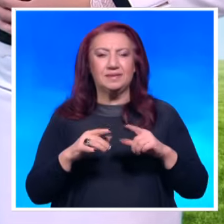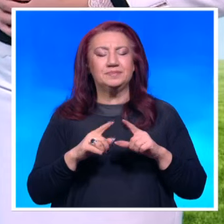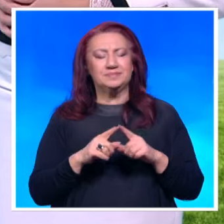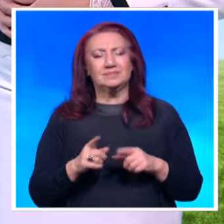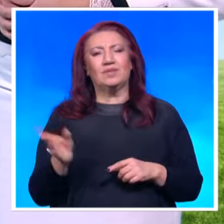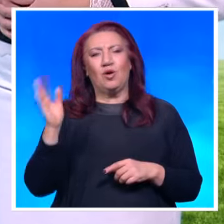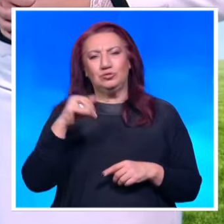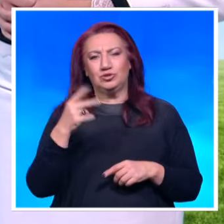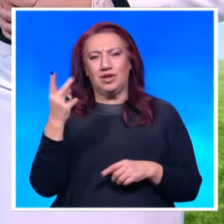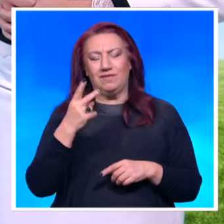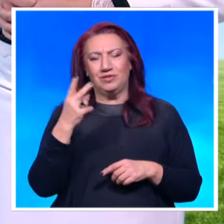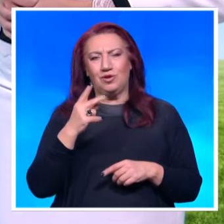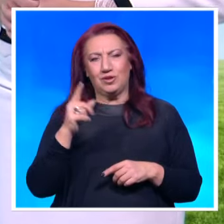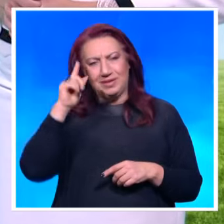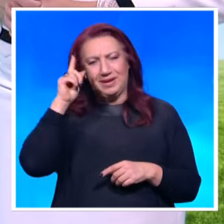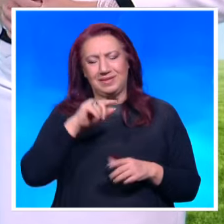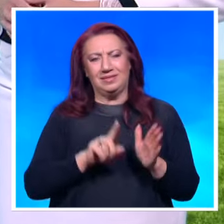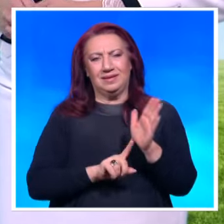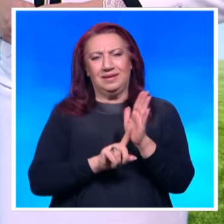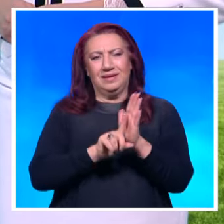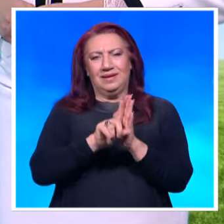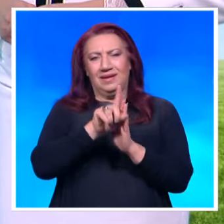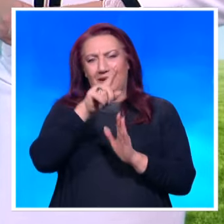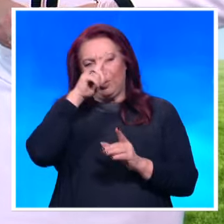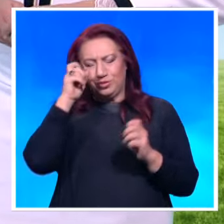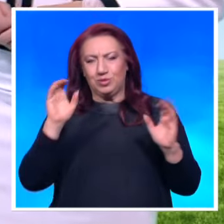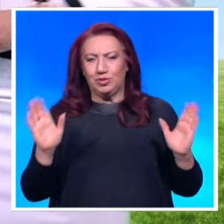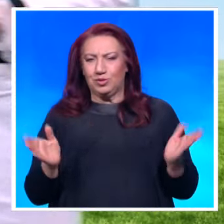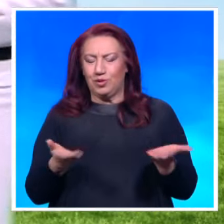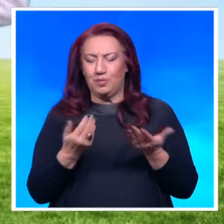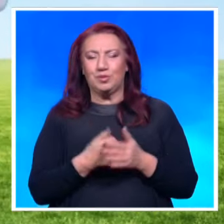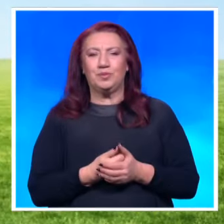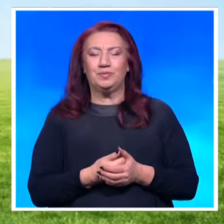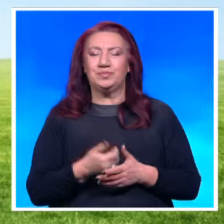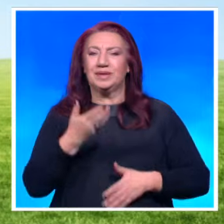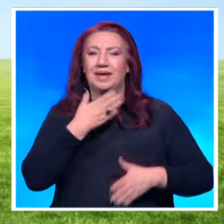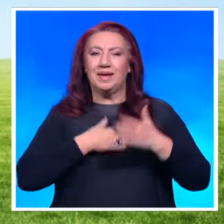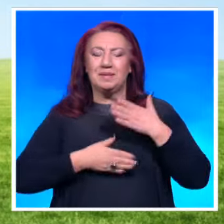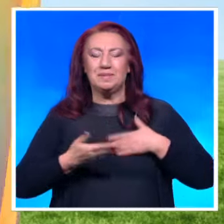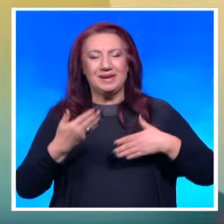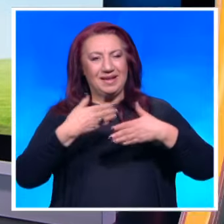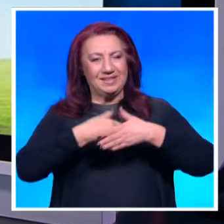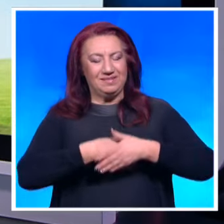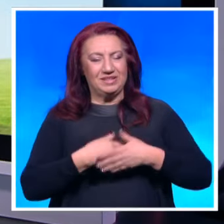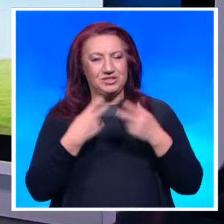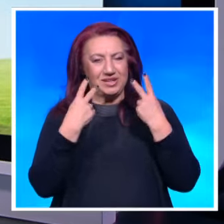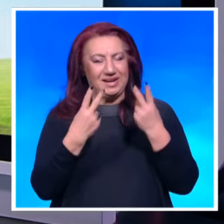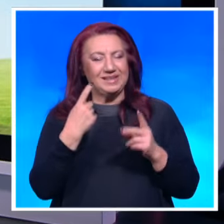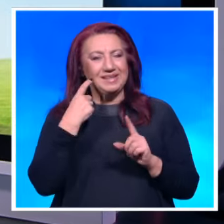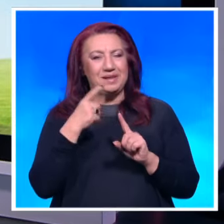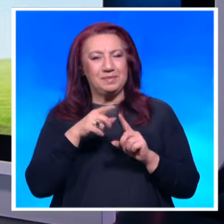вторник температурите бързо ще тръгнат нагоре по btv сега е време за бригада нов дом